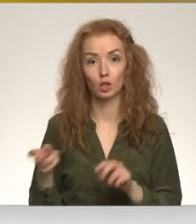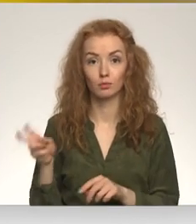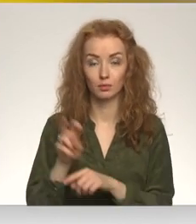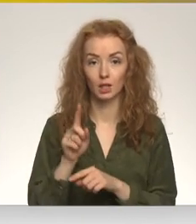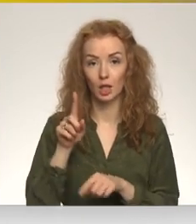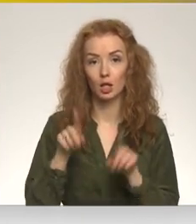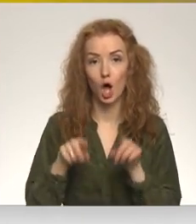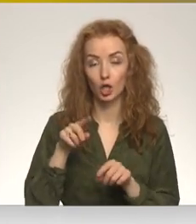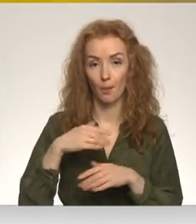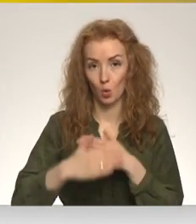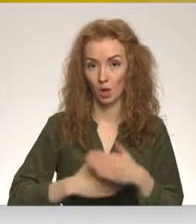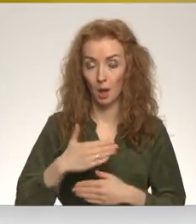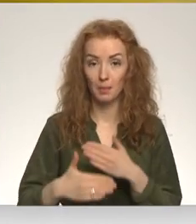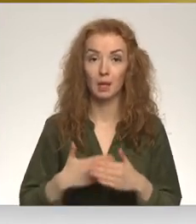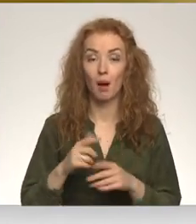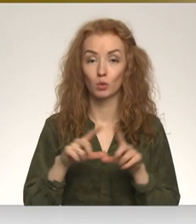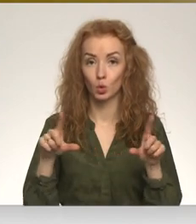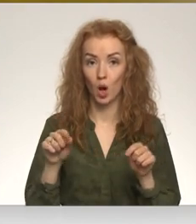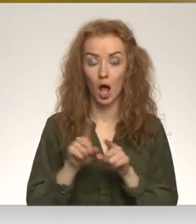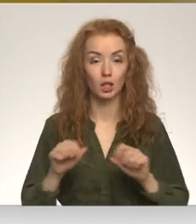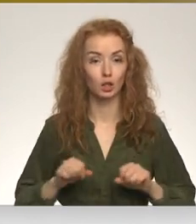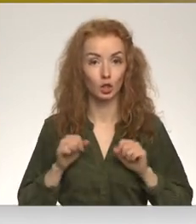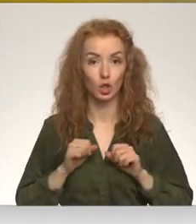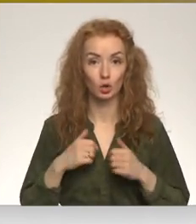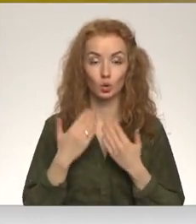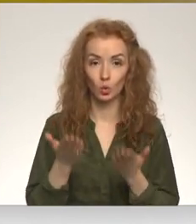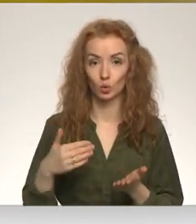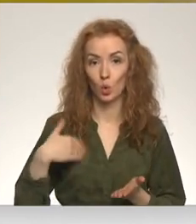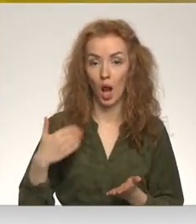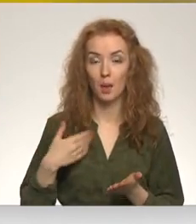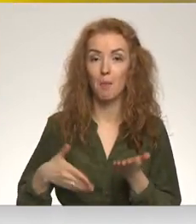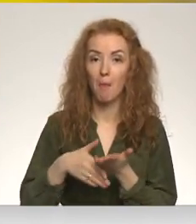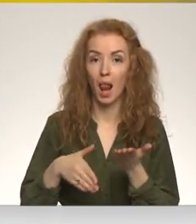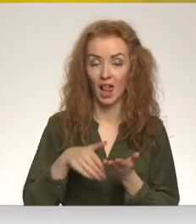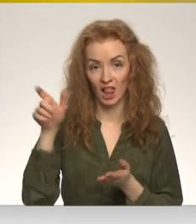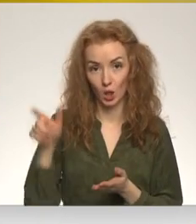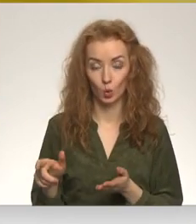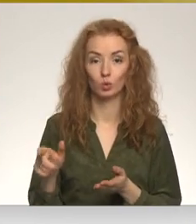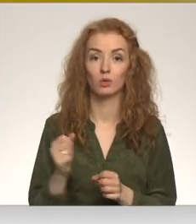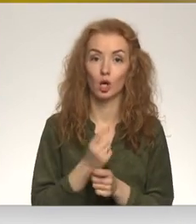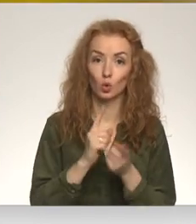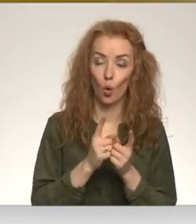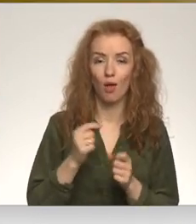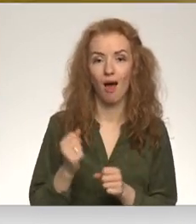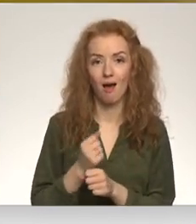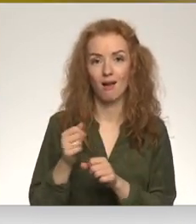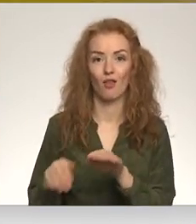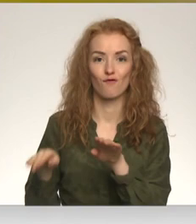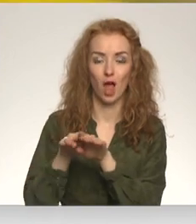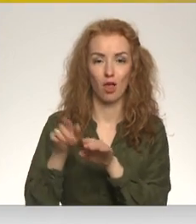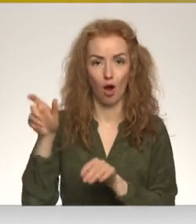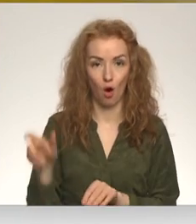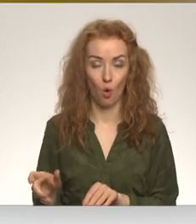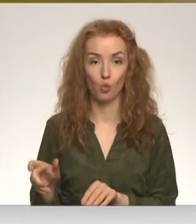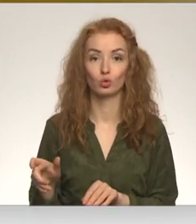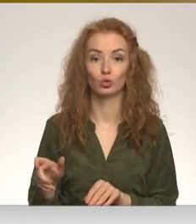uz atsevišķām nodarbībām. Skolās arī cenšas nodrošināt skolēniem palīgus, kas ir gan skolotāji, gan vienaudži. Kuldīgas novadā